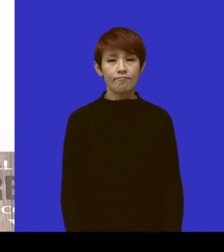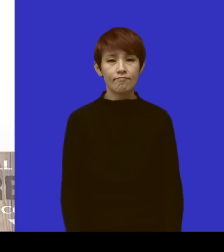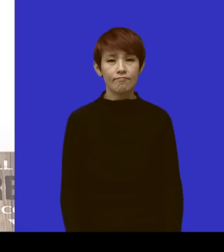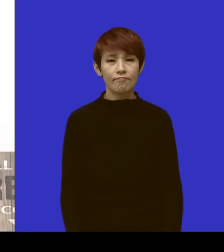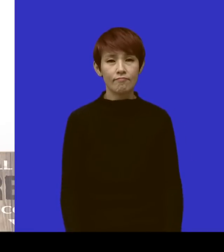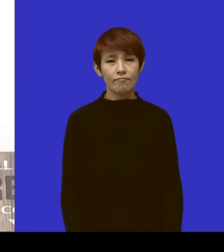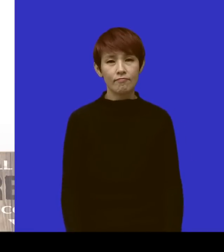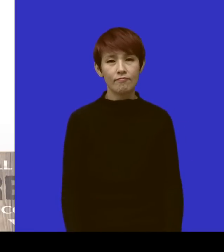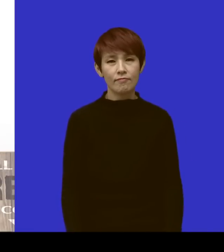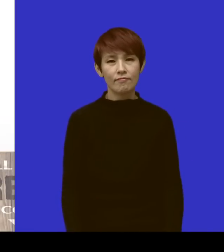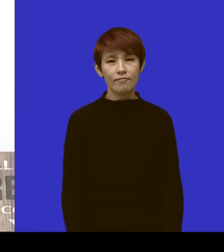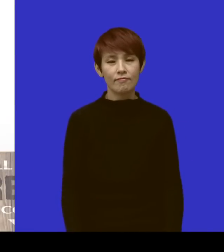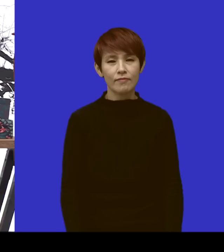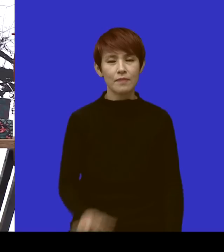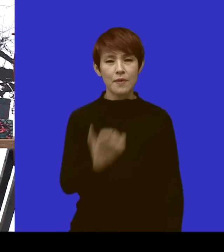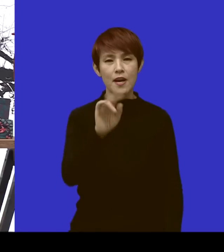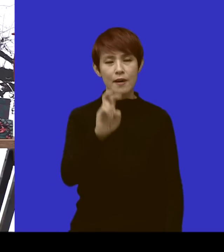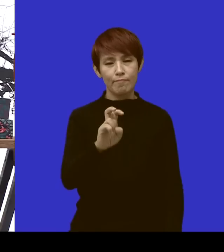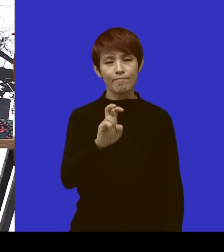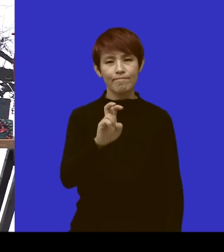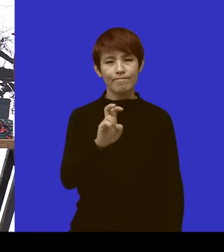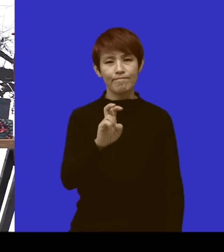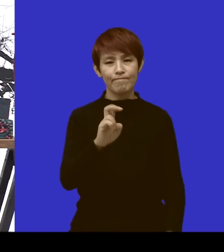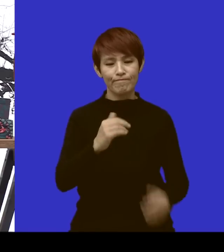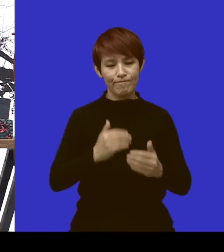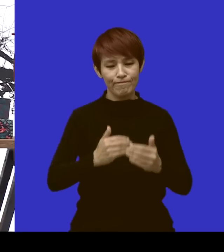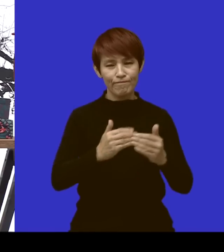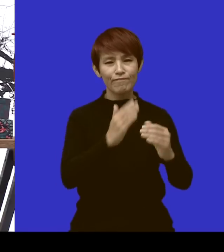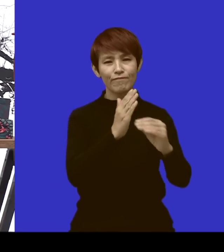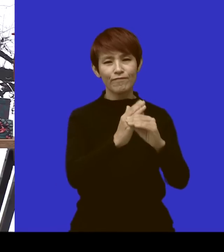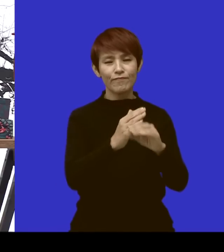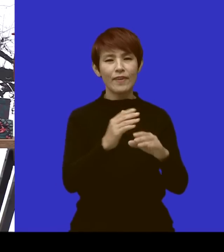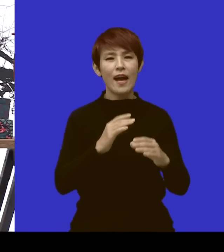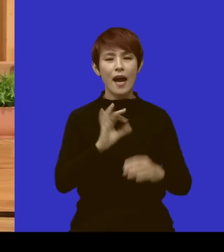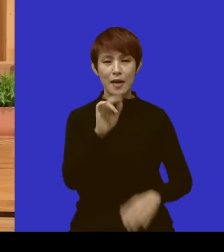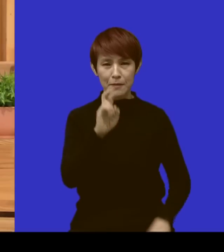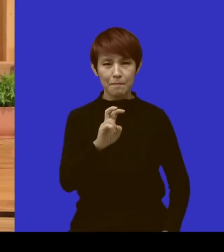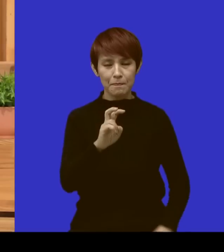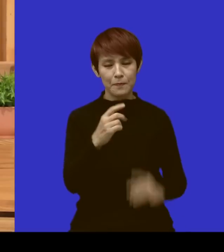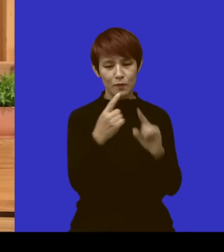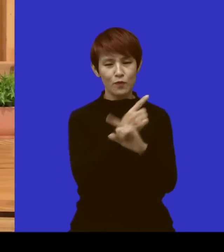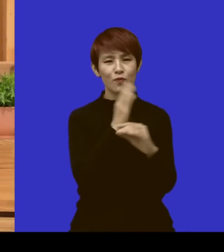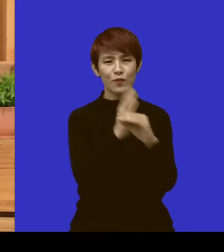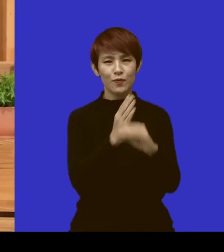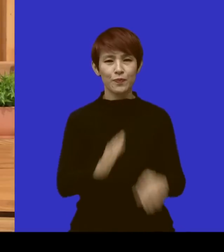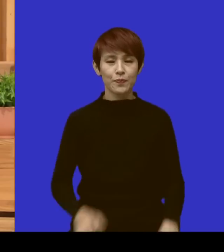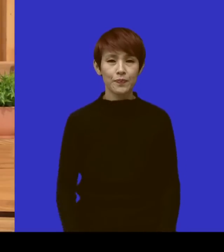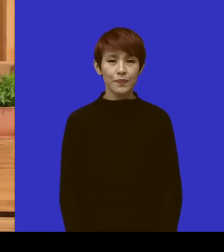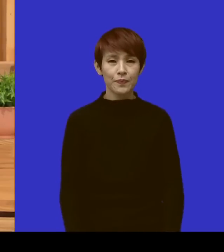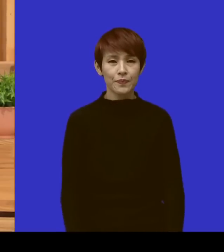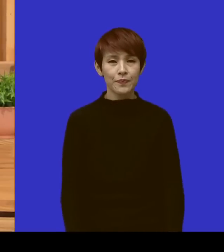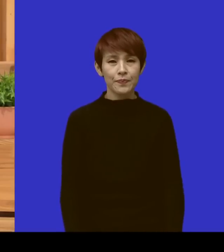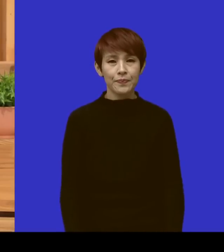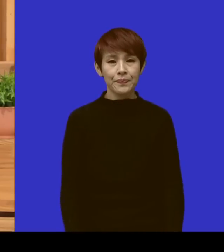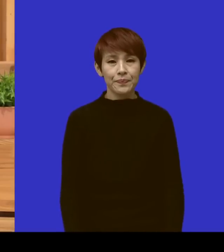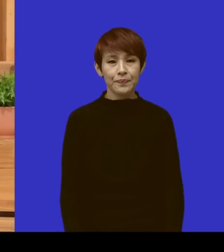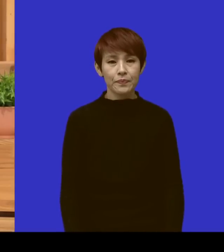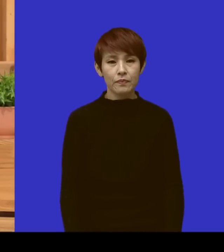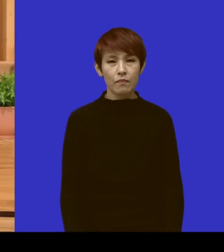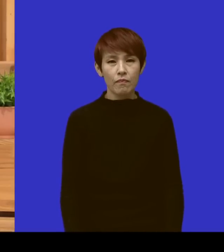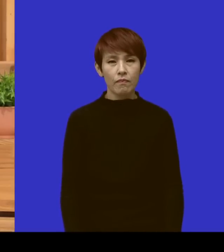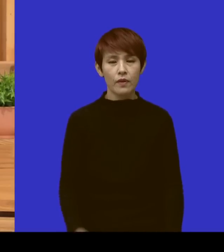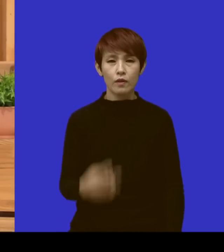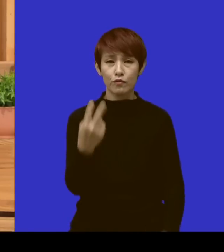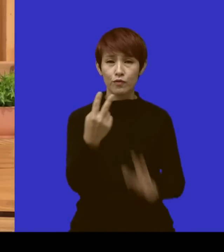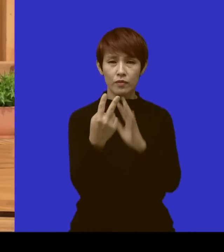기준의 투병이라고 생각하시면 되세요. 네, 그 과정 중에 네. 아직 있군요. 네. 오늘 오프닝 소개에서 두 분이 고통의